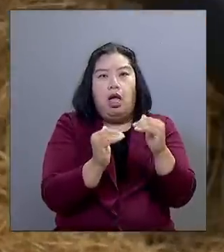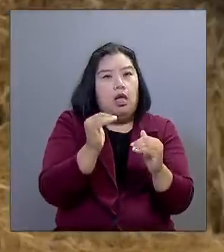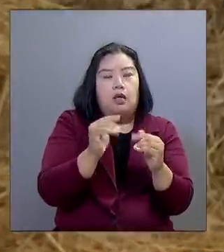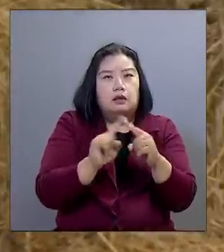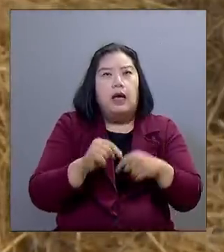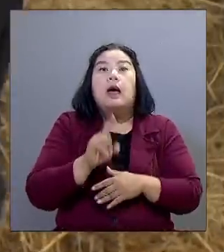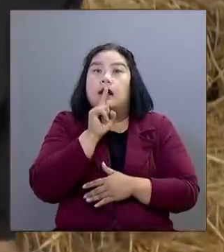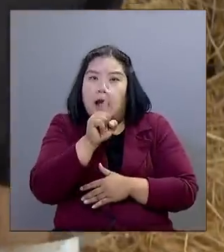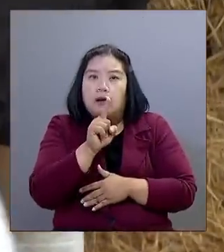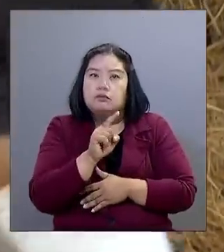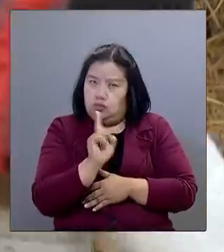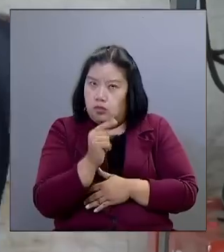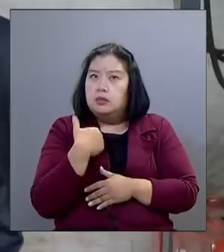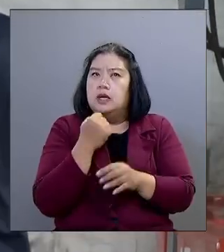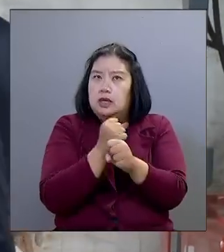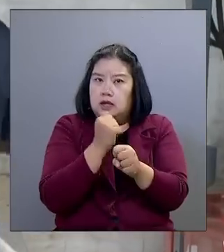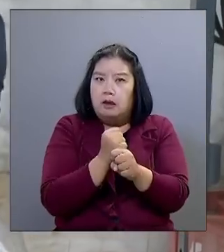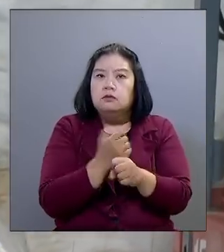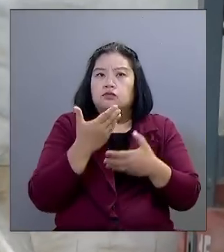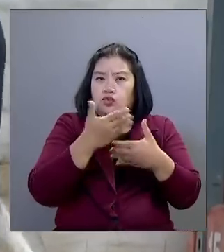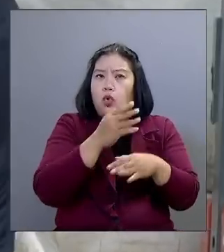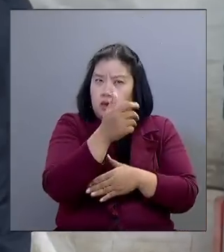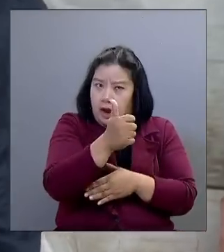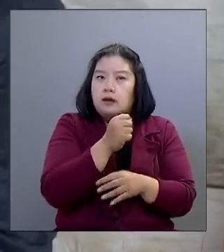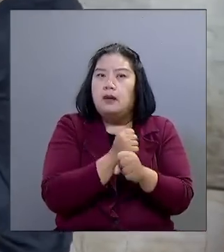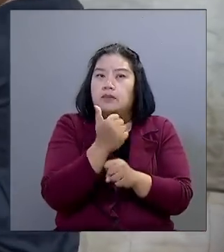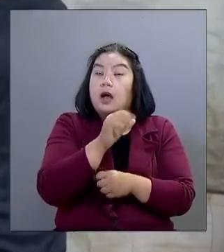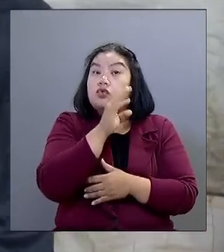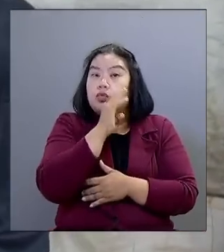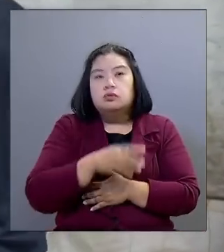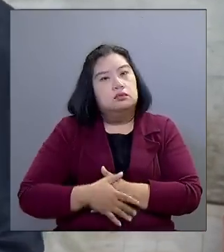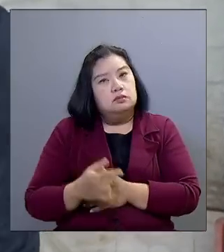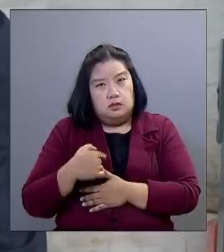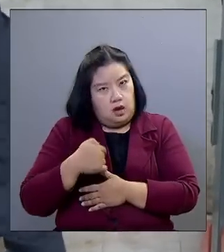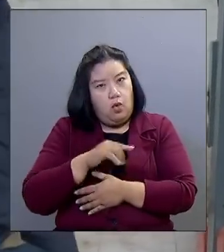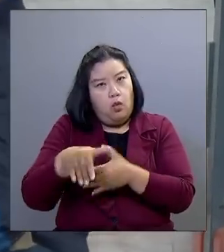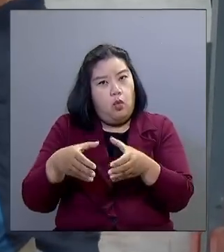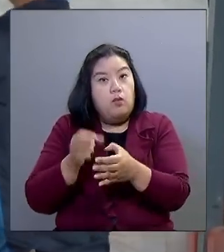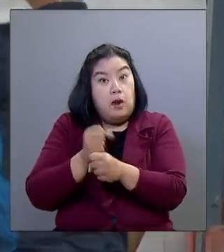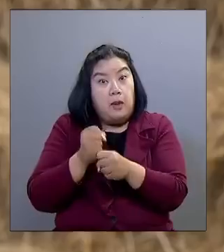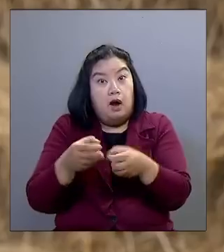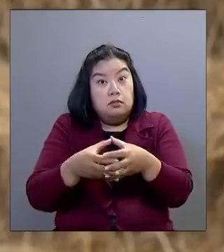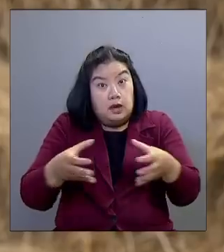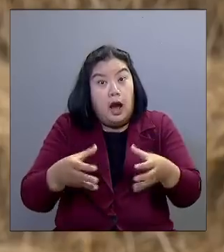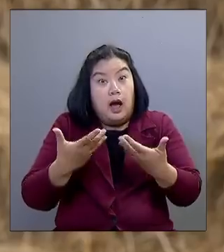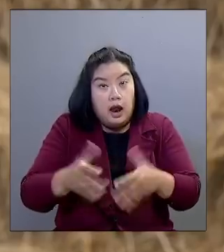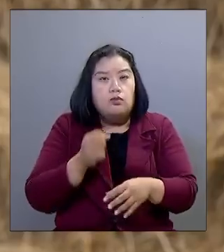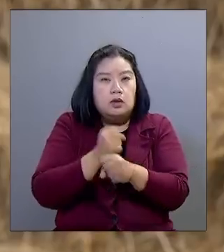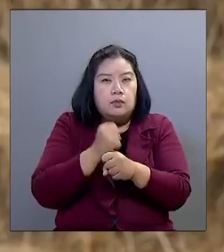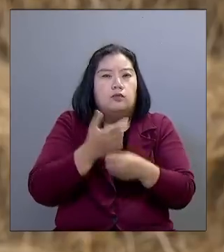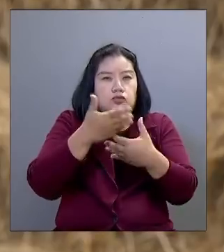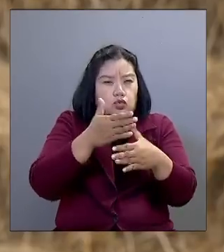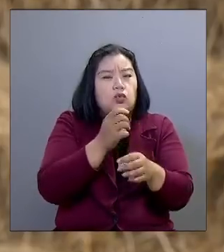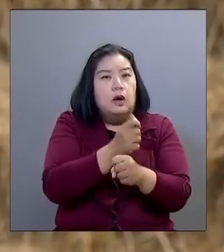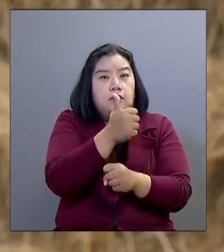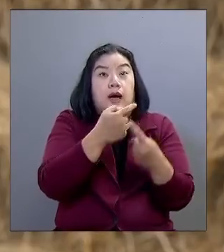กิดขึ้นได้เยอะกว่านี้ไหมมันสามารถที่จะเกิดขึ้นได้เยอะกว่านี้เมื่อกำลังการผลิตของเราเพิ่มมากขึ้น แต่ณตอนนี้ที่เราเห็น